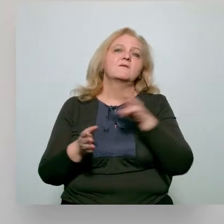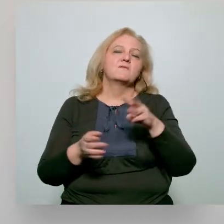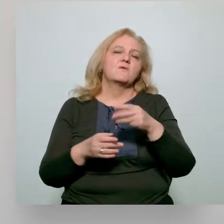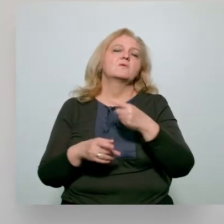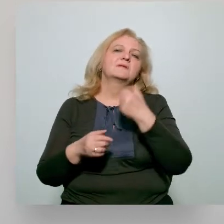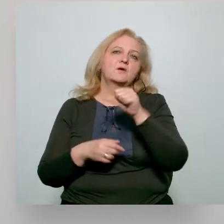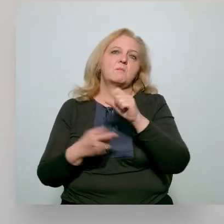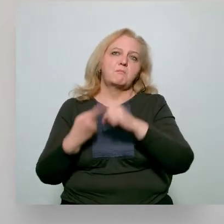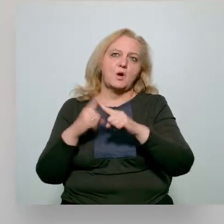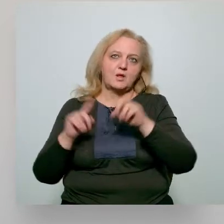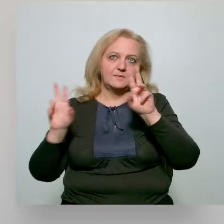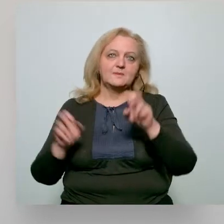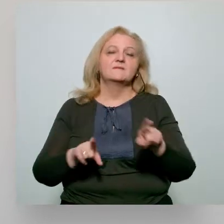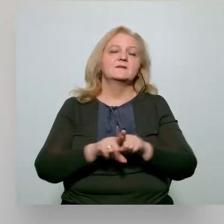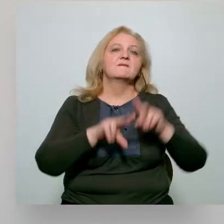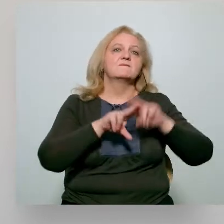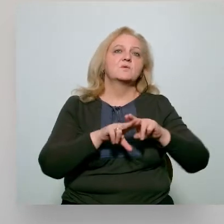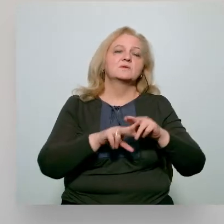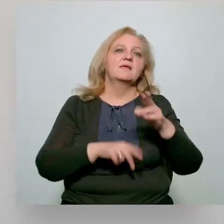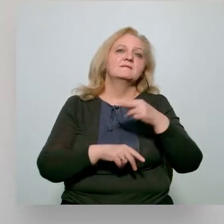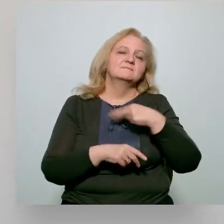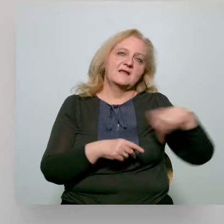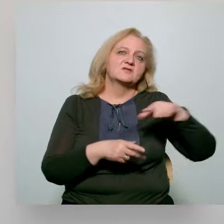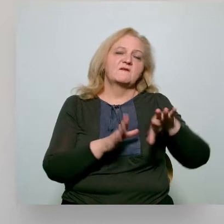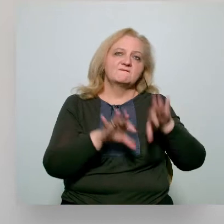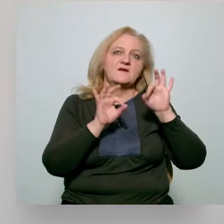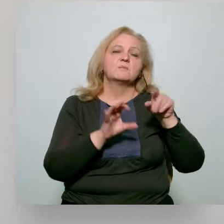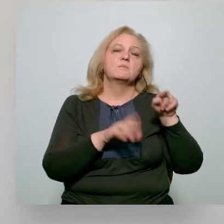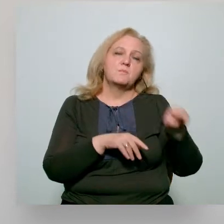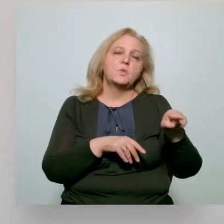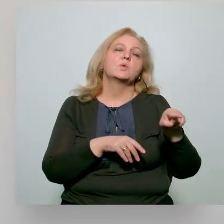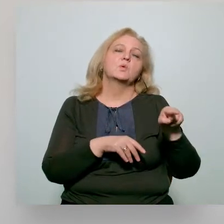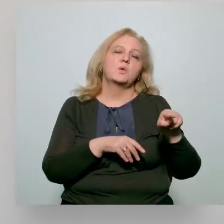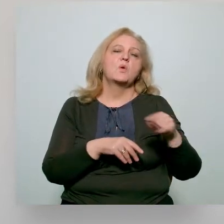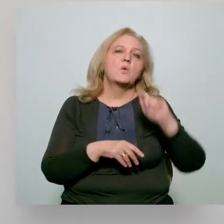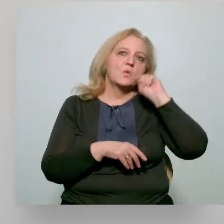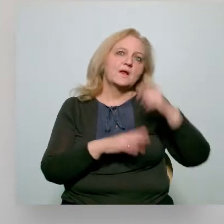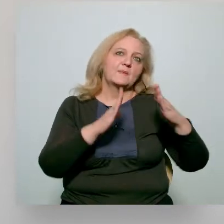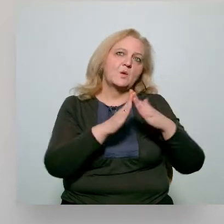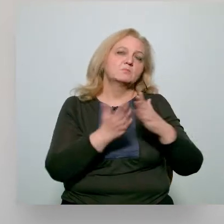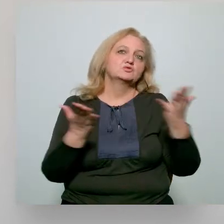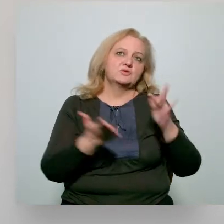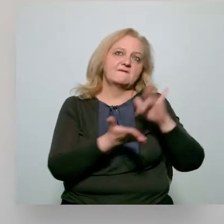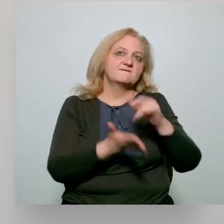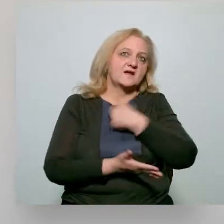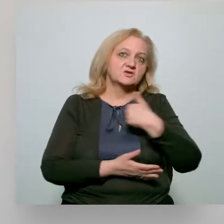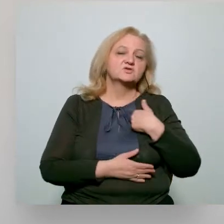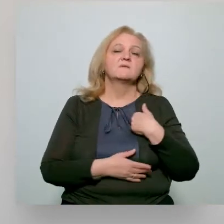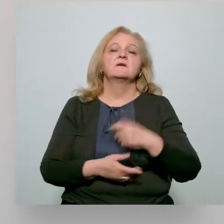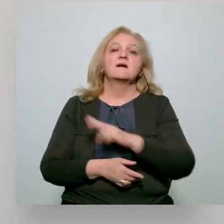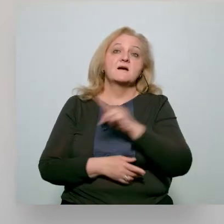i przez Fundację Nasz Wybór Ukraiński Dom w Warszawie. Później jeszcze przygotowujemy po każdym